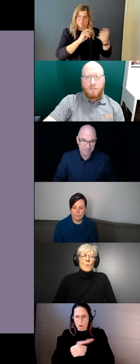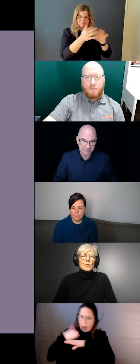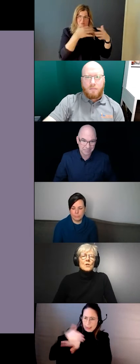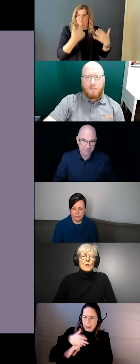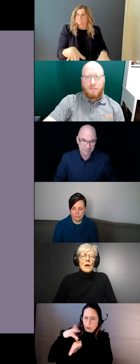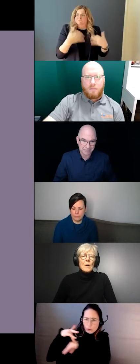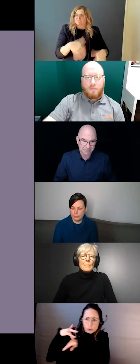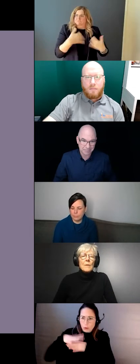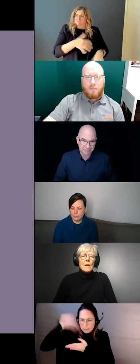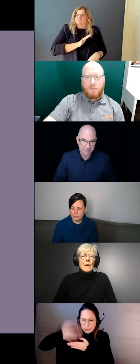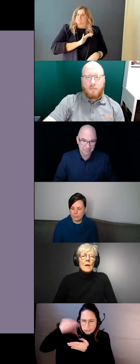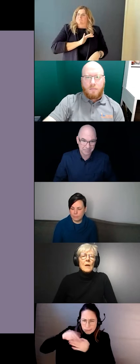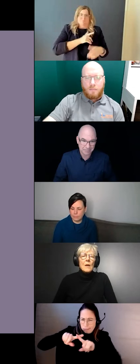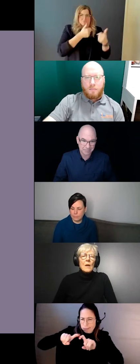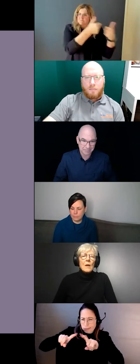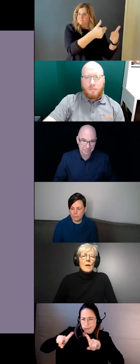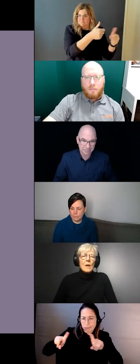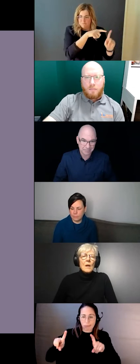des différentes langues.